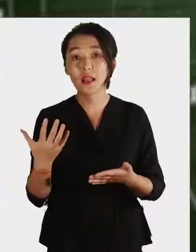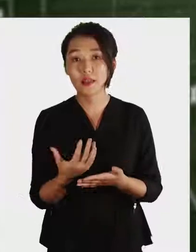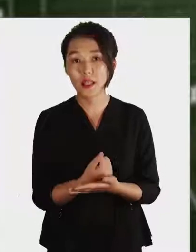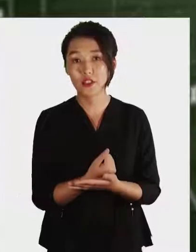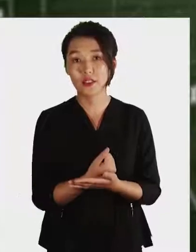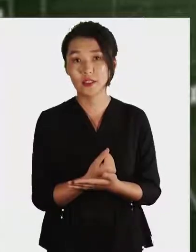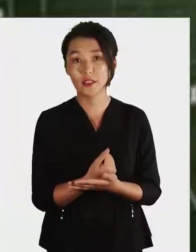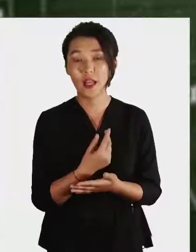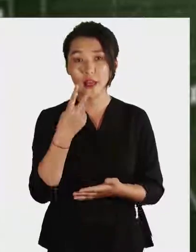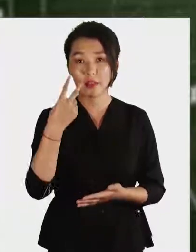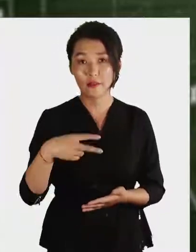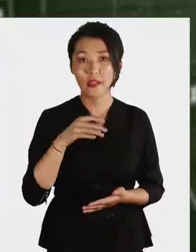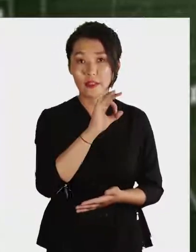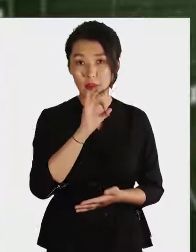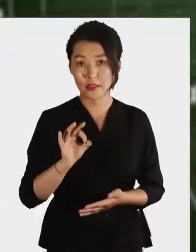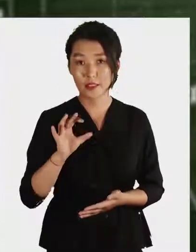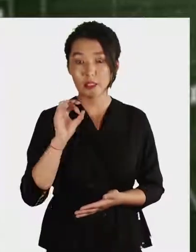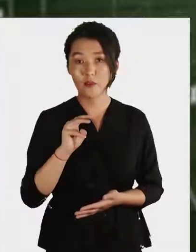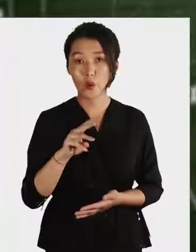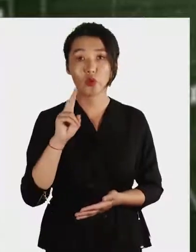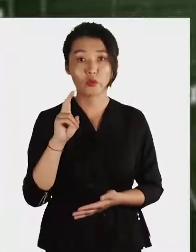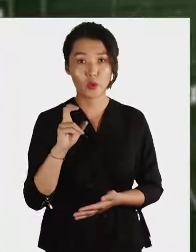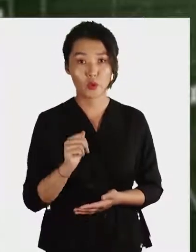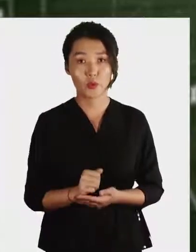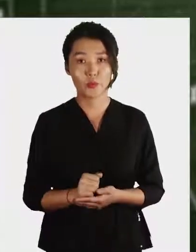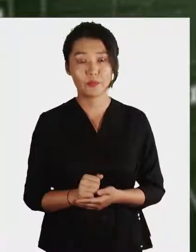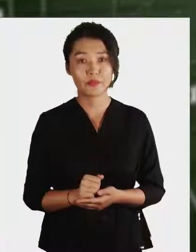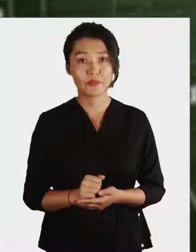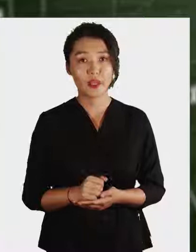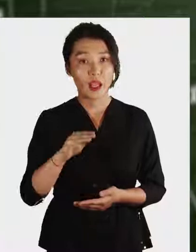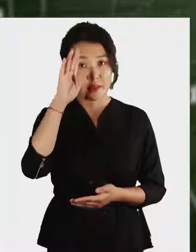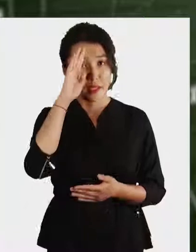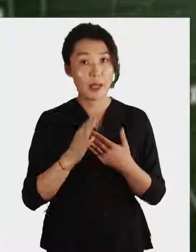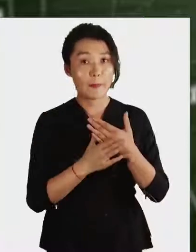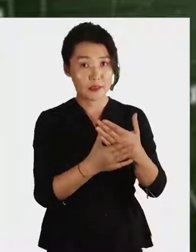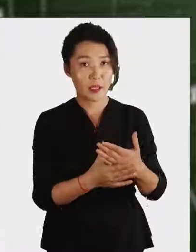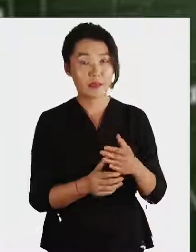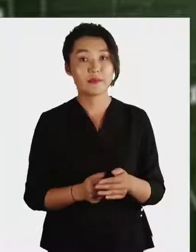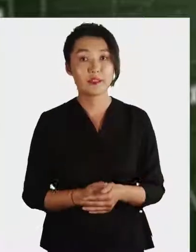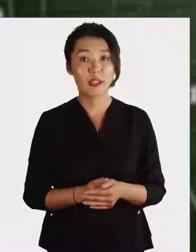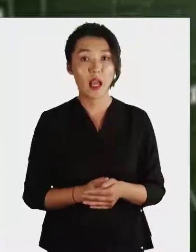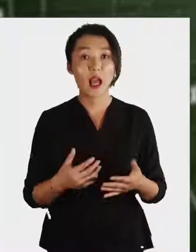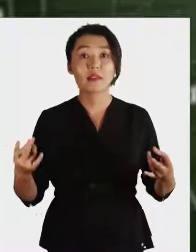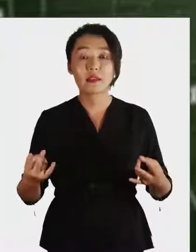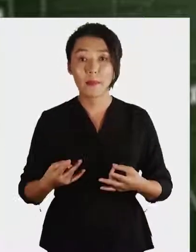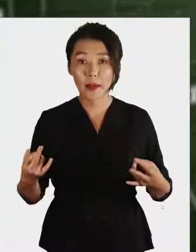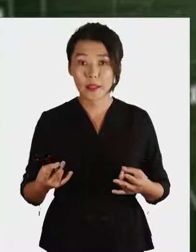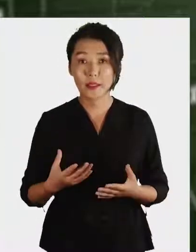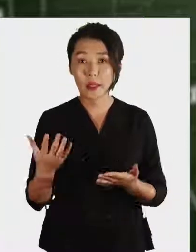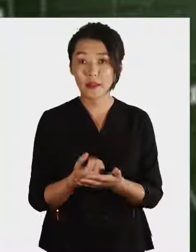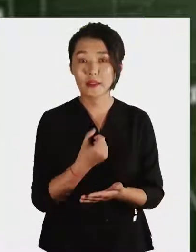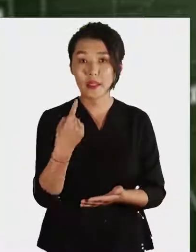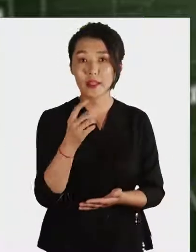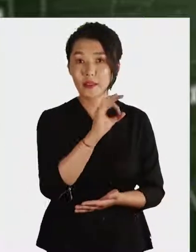Найдите 20% от 200. Знайка нам опять подсказывает, что необходимо найти